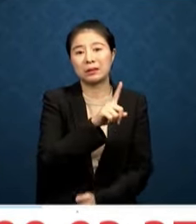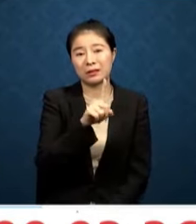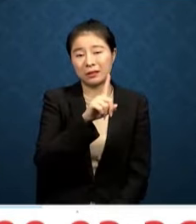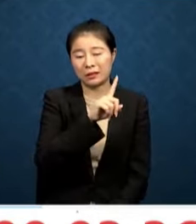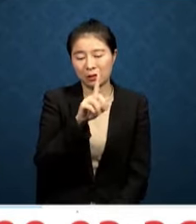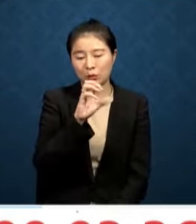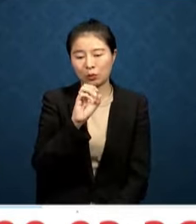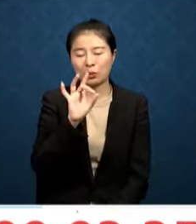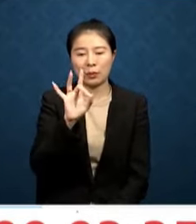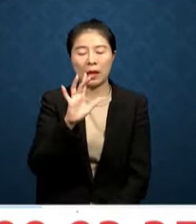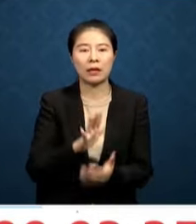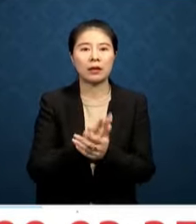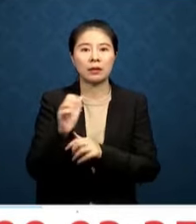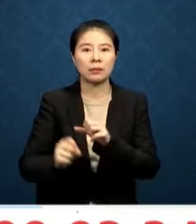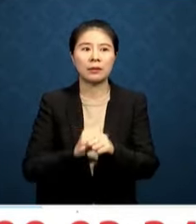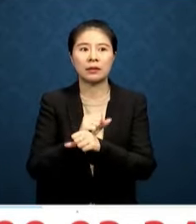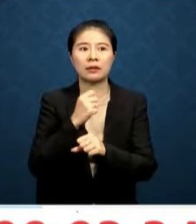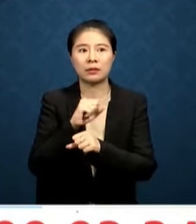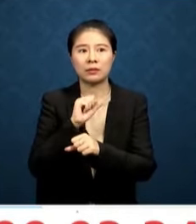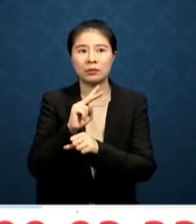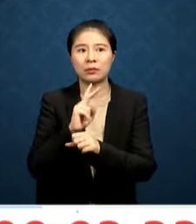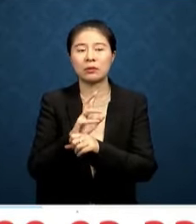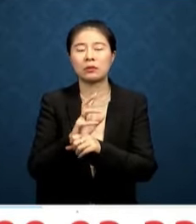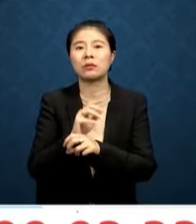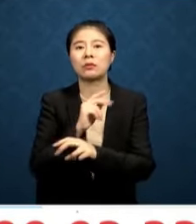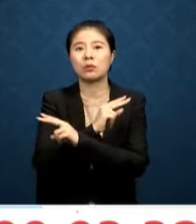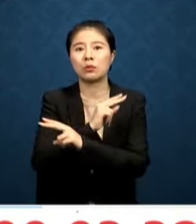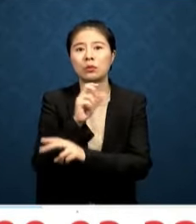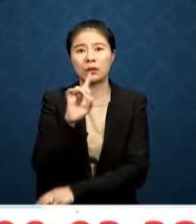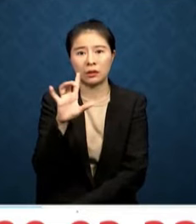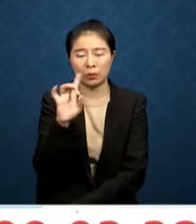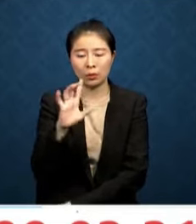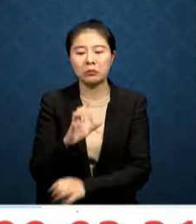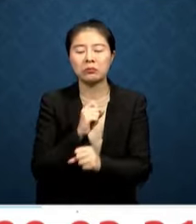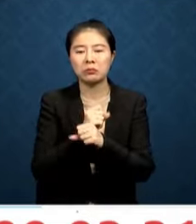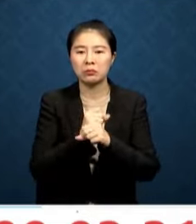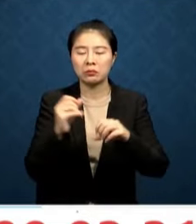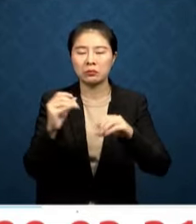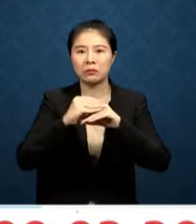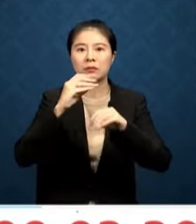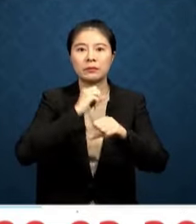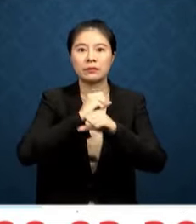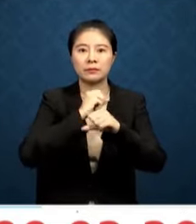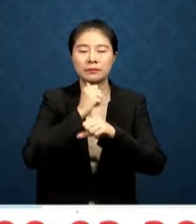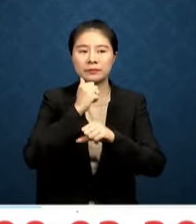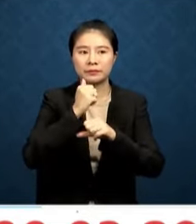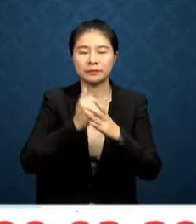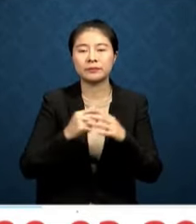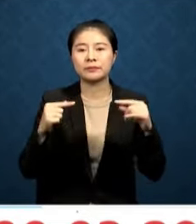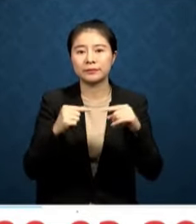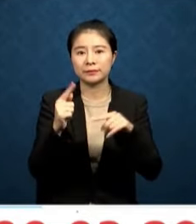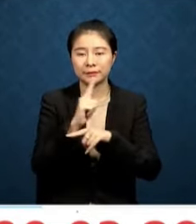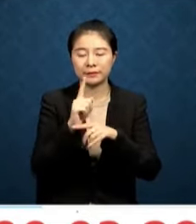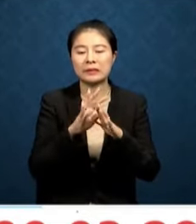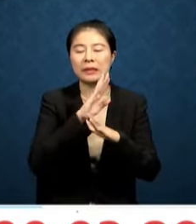ปี100บาทผมเชื่อว่ามันน่าจะเป็นไปได้ในเมื่อเกิดความเป็นไป